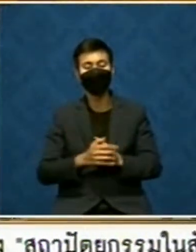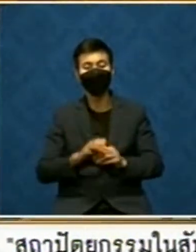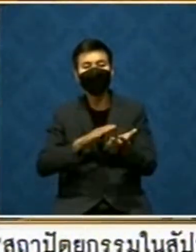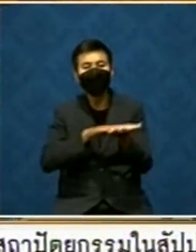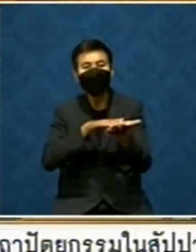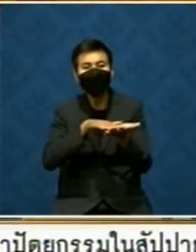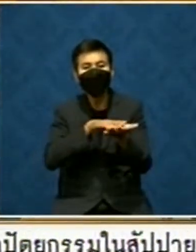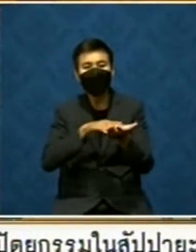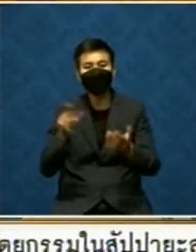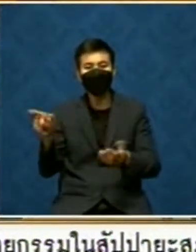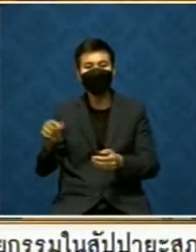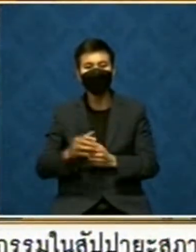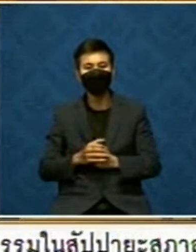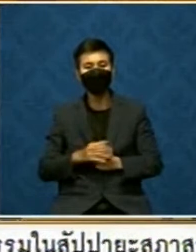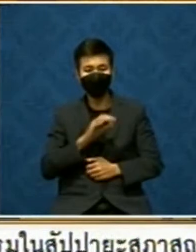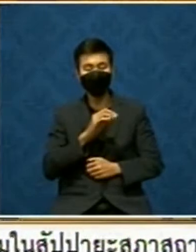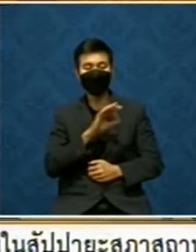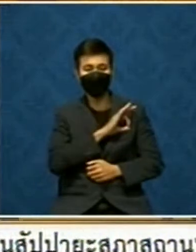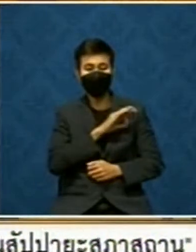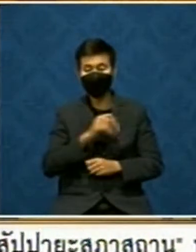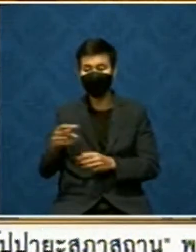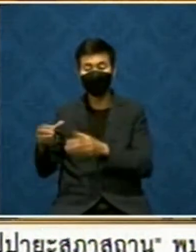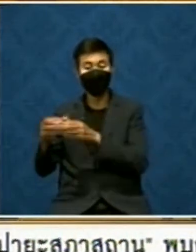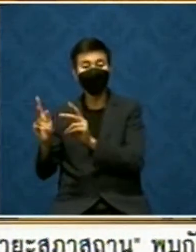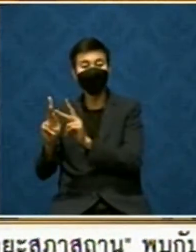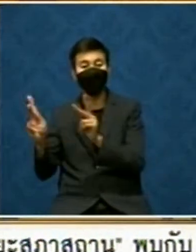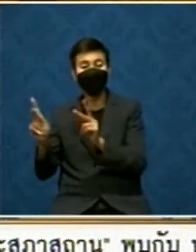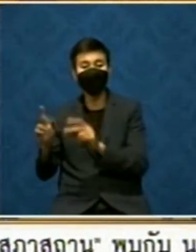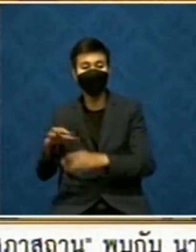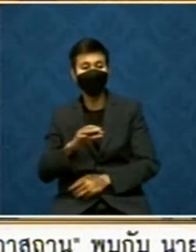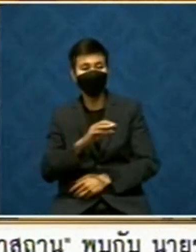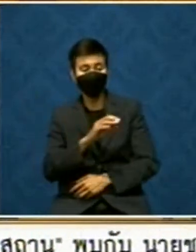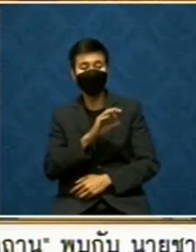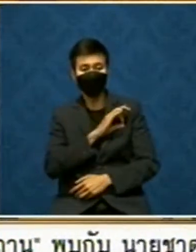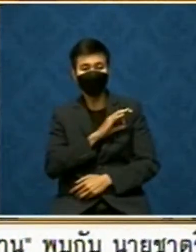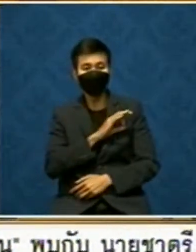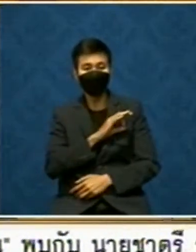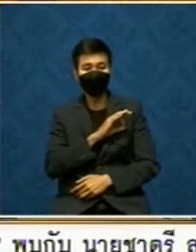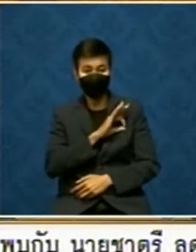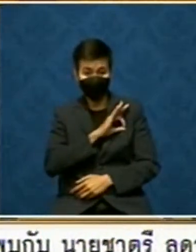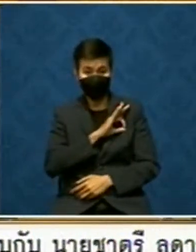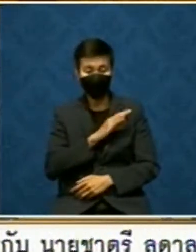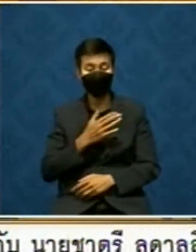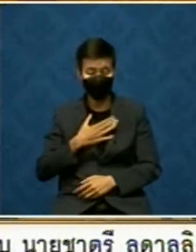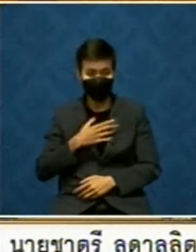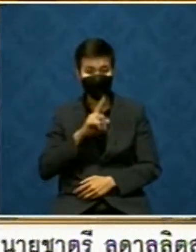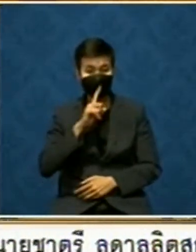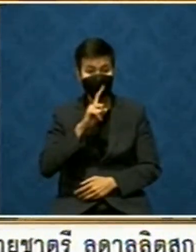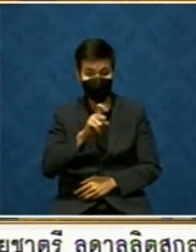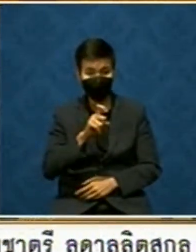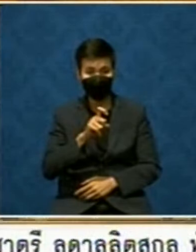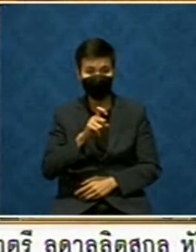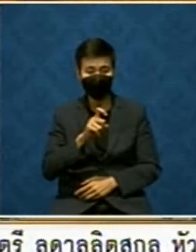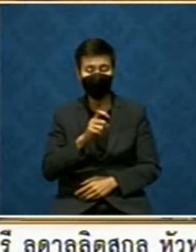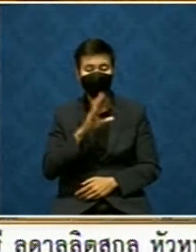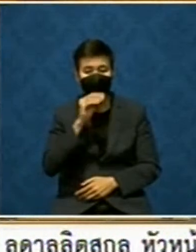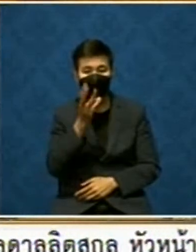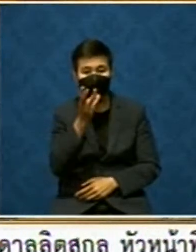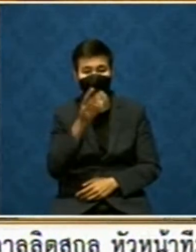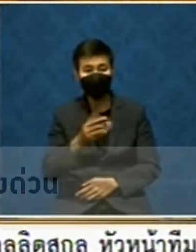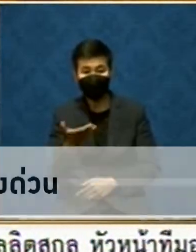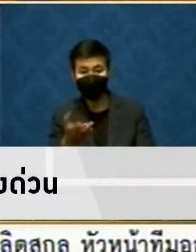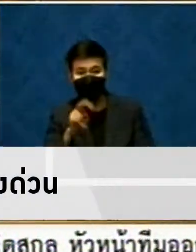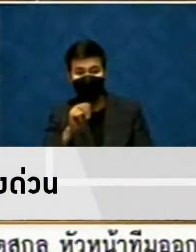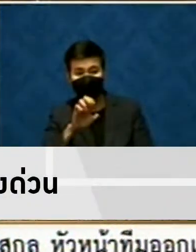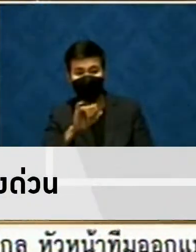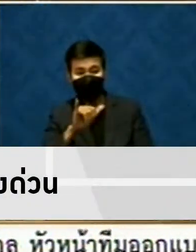ผู้มีบารม ีใช้แล้วก็บอกว่าเนี่ยก็คือจ้องจะเล่นคุณสุชาติกับคุณชัยวุฒิสองคน ซึ่งจ้องจะเล่นก็เป็นเรื่องปก